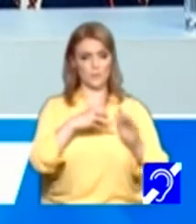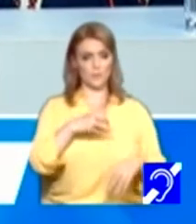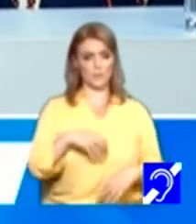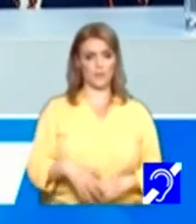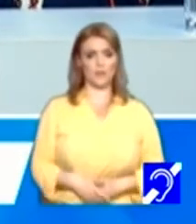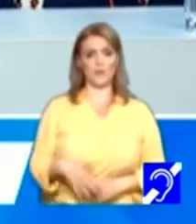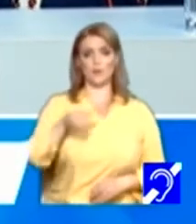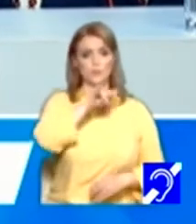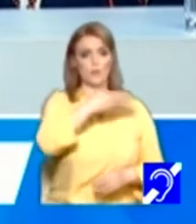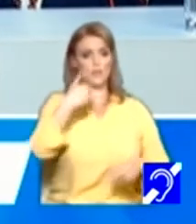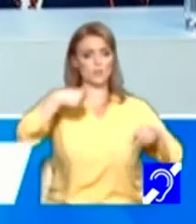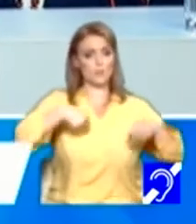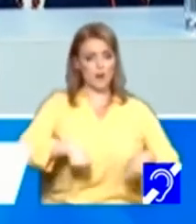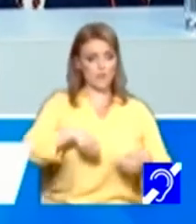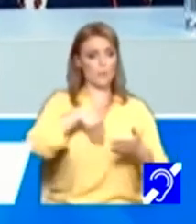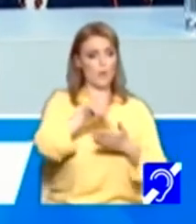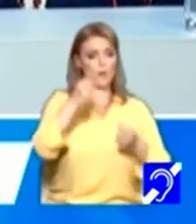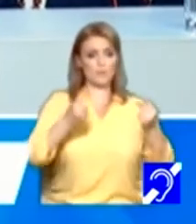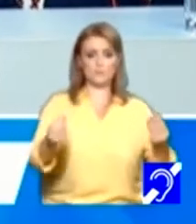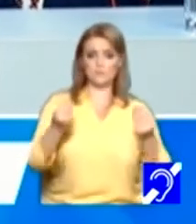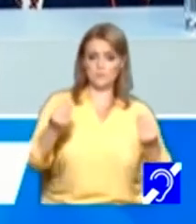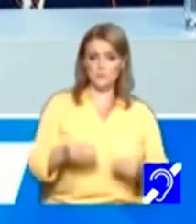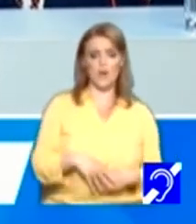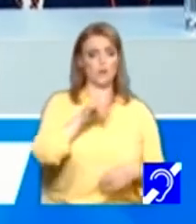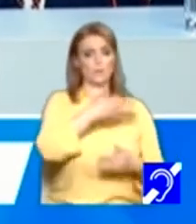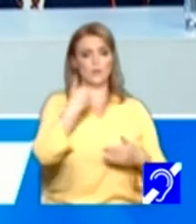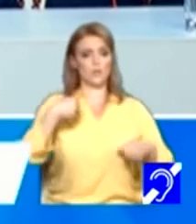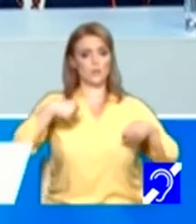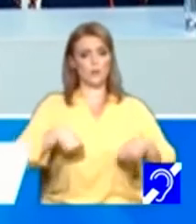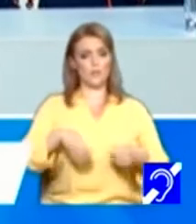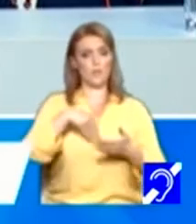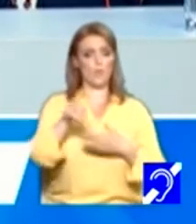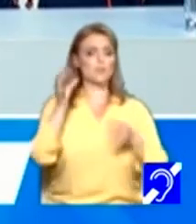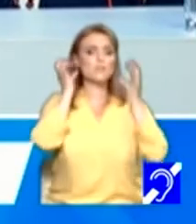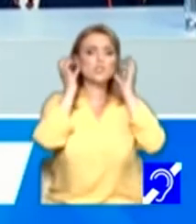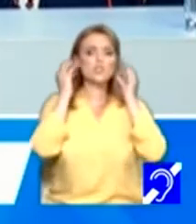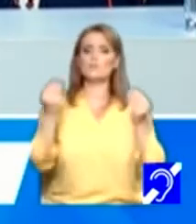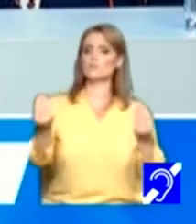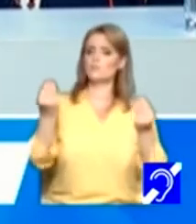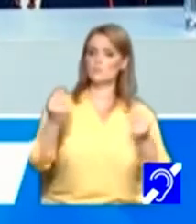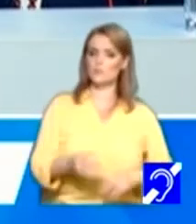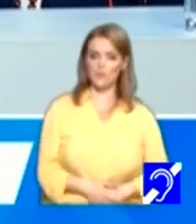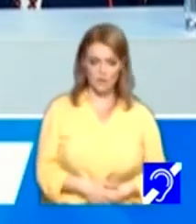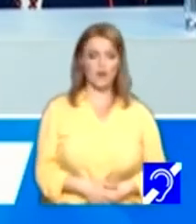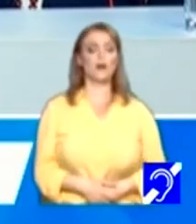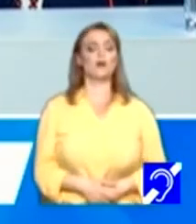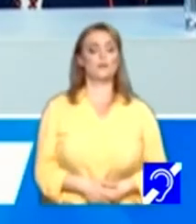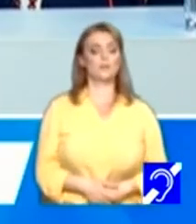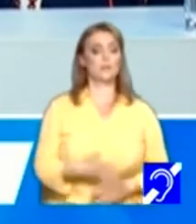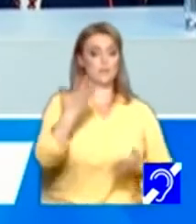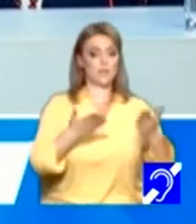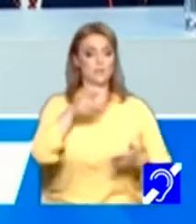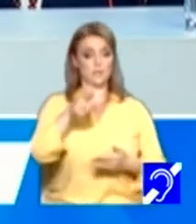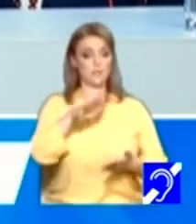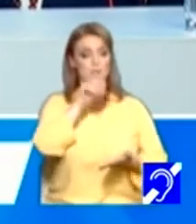să-i Mercedes, cerșei de 10.000 de euro, n-ai drept, ești demnitar public. Da. De exemplu, proiectul Candu. Oricărui demnitar prin